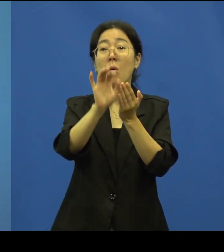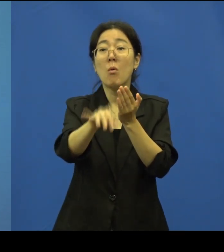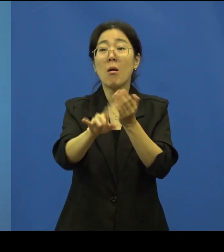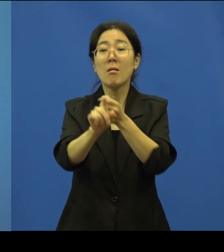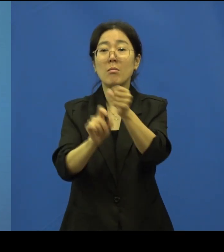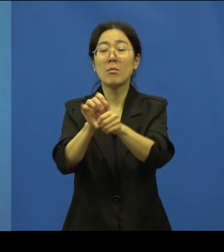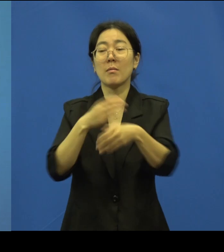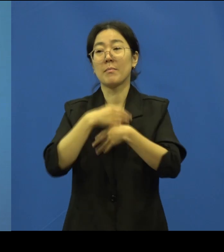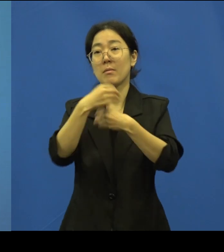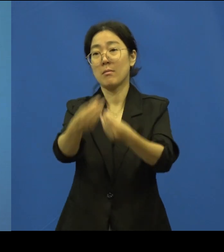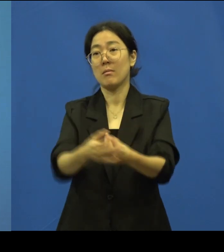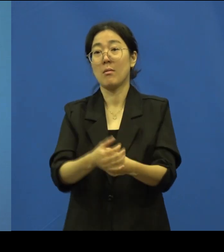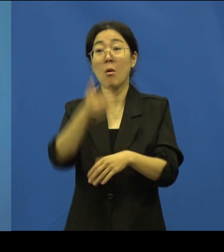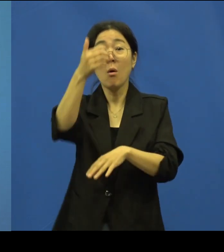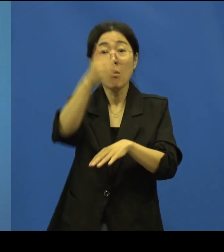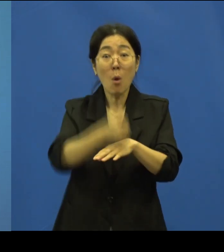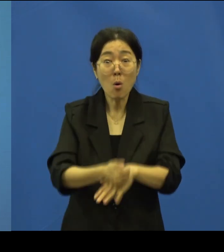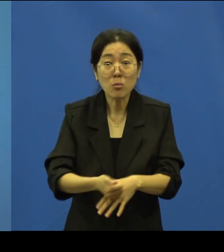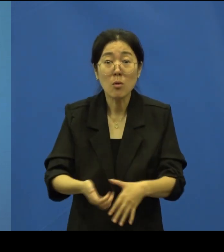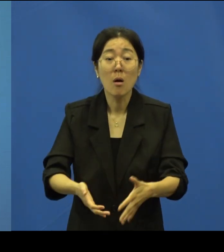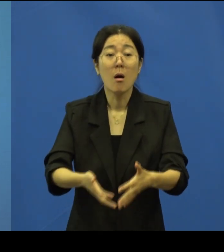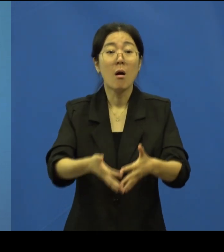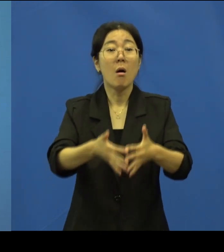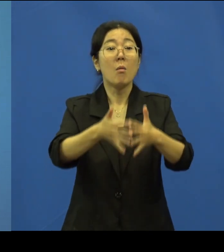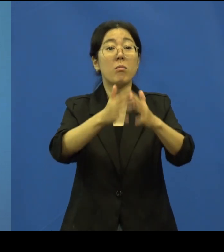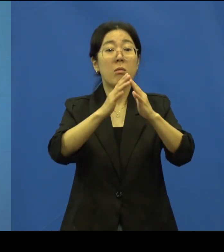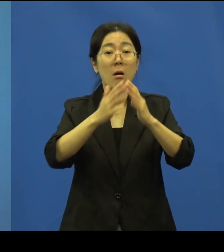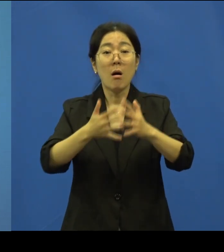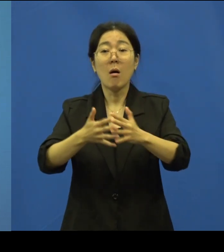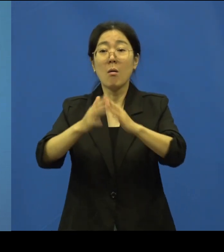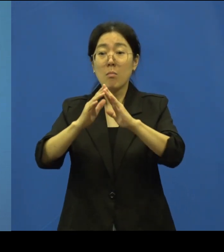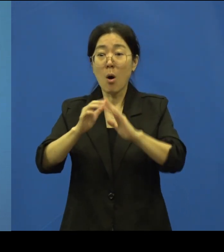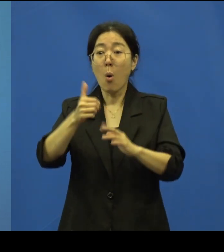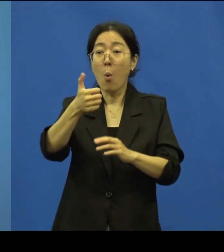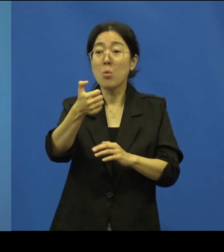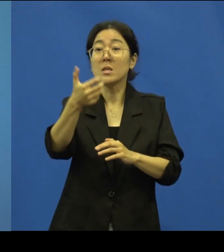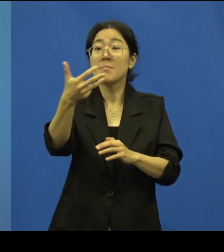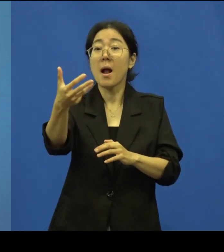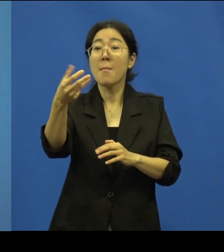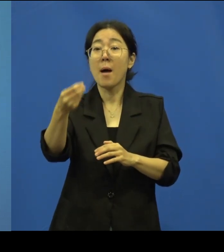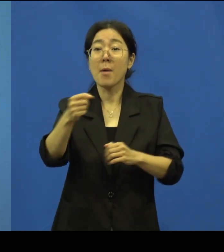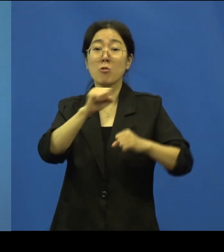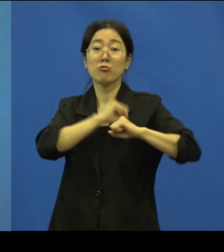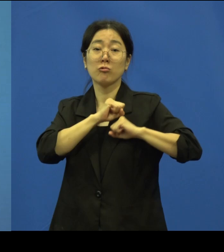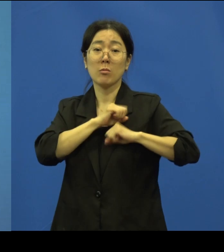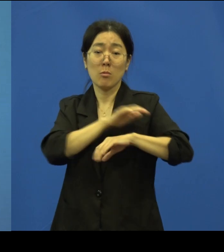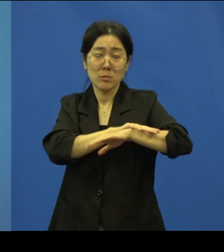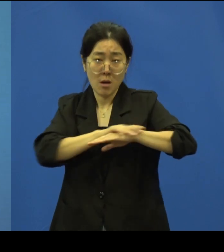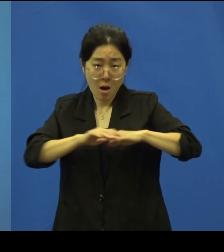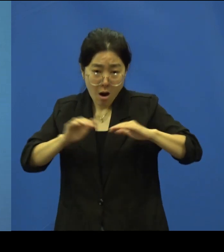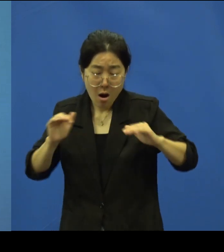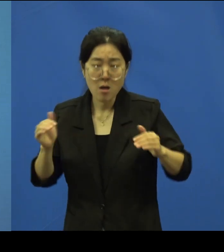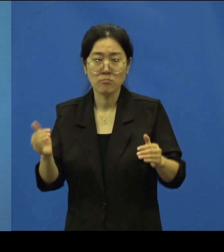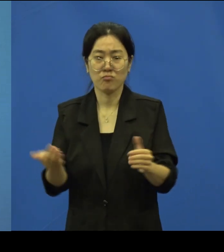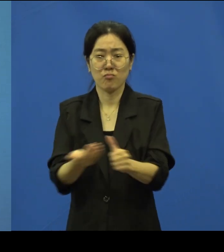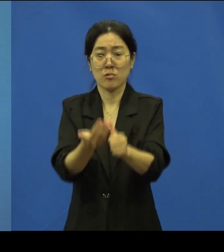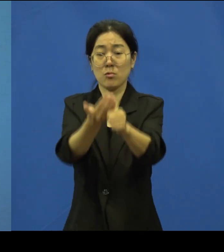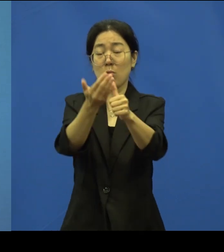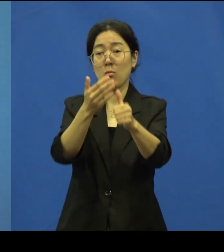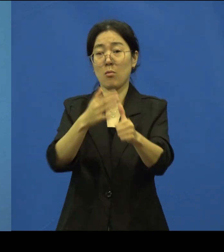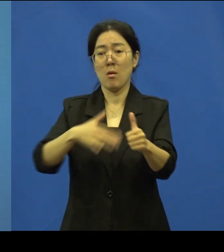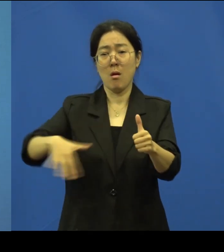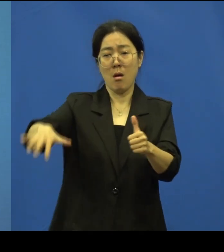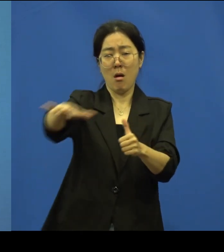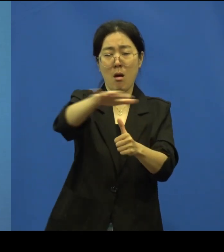망대를 짓고 58만 명의 군사를 양성했다. 그 내용이 오늘 본문에 기록되어 있습니다.